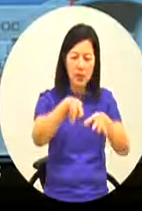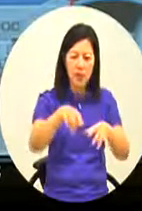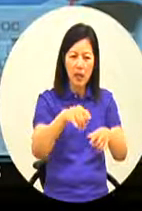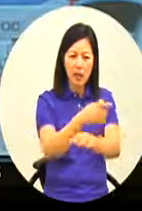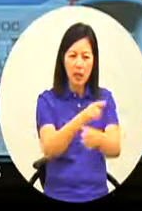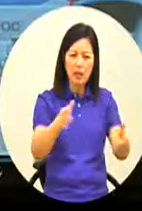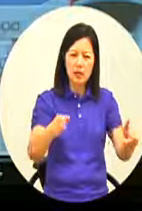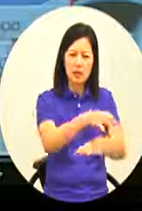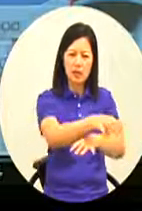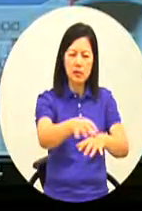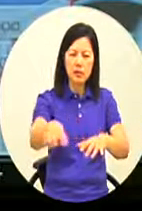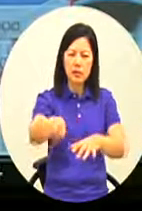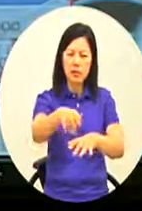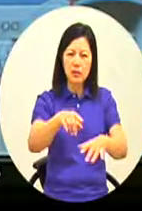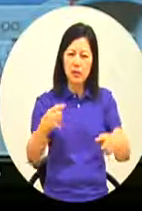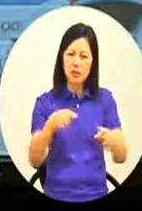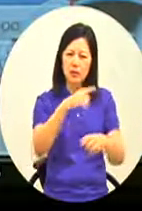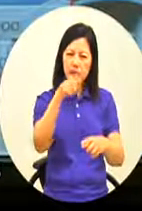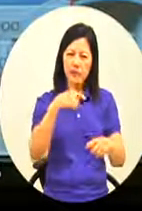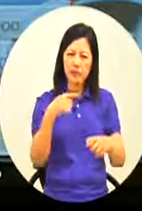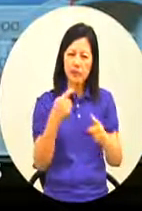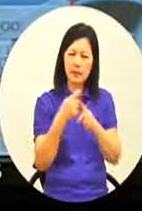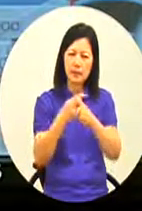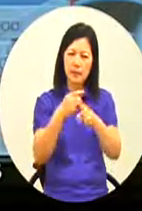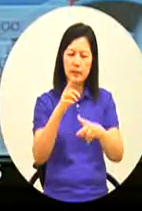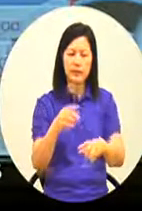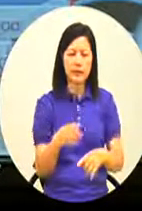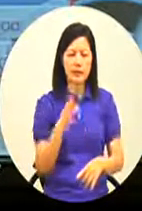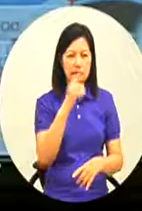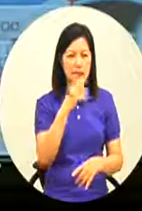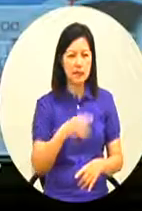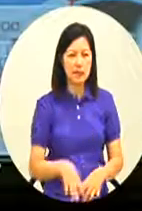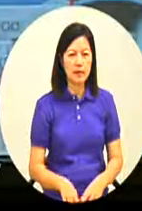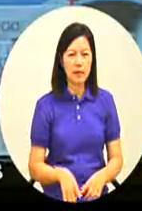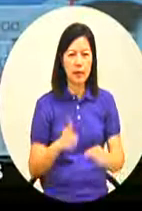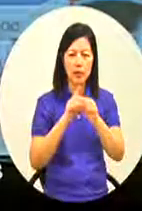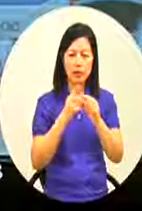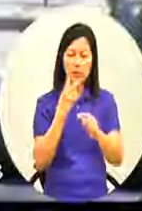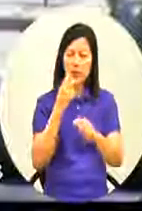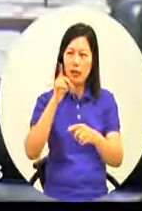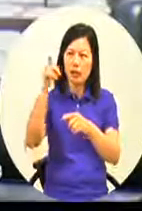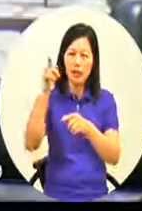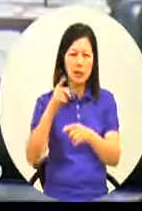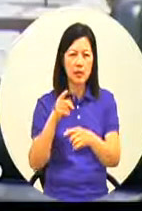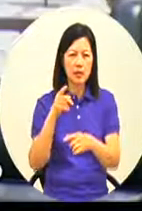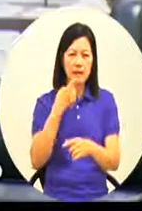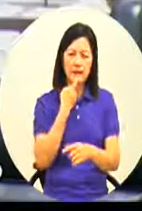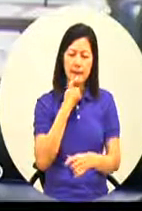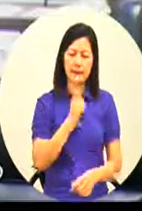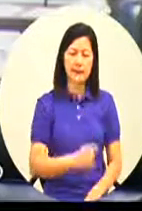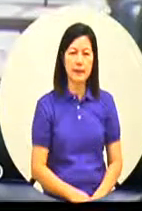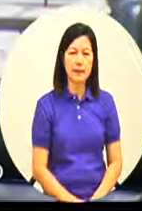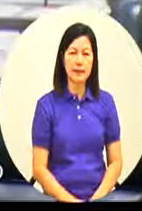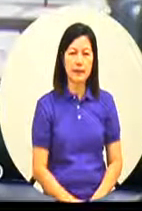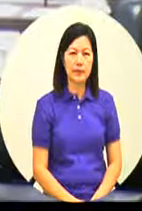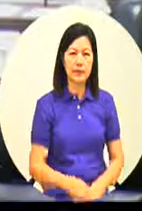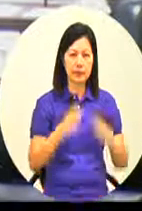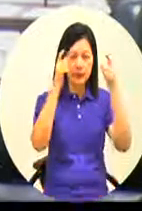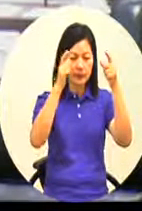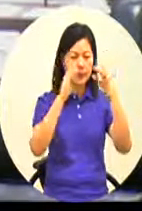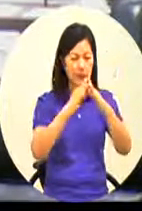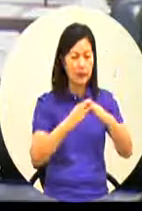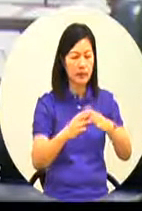有人嘛怪给中央啊，是不是？那我待会就要请局长先回应一下，就是说高雄市是为什么要涨地价税？